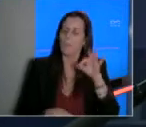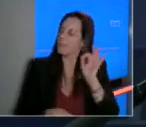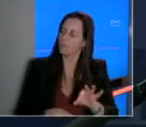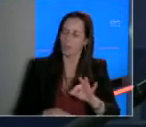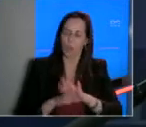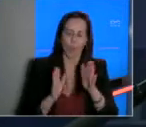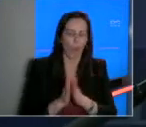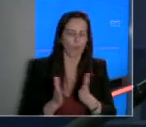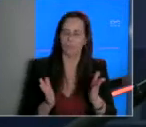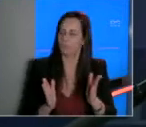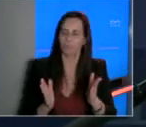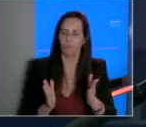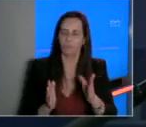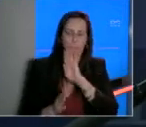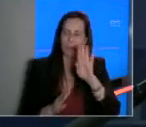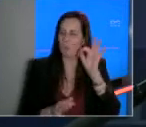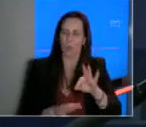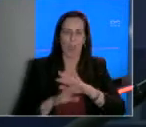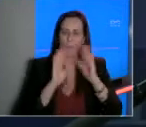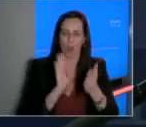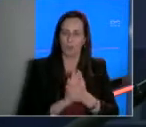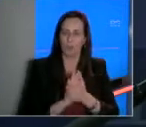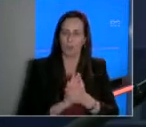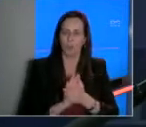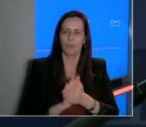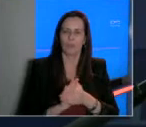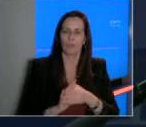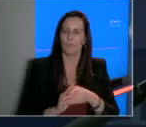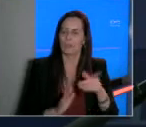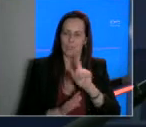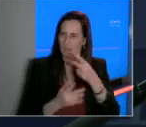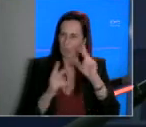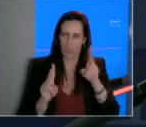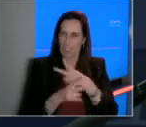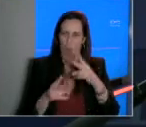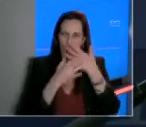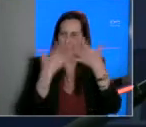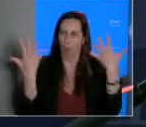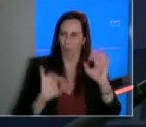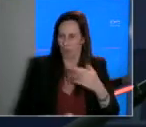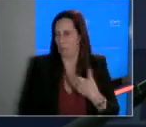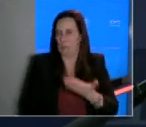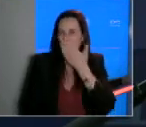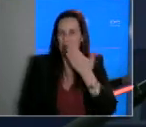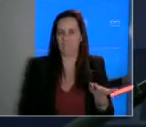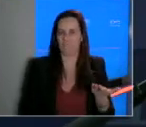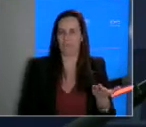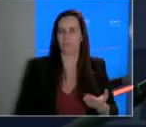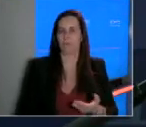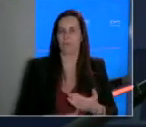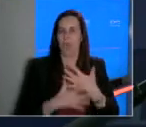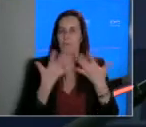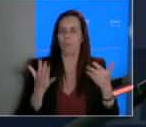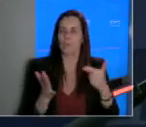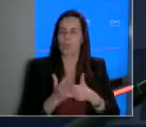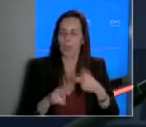כל נורמה על ידי בנימין נתניהו. הכניסה הזו בלתי מובנת ומאכזבת. ברור